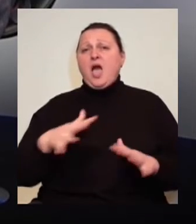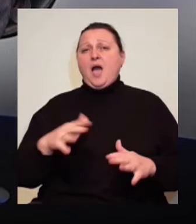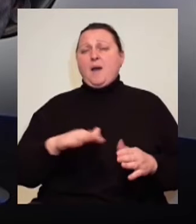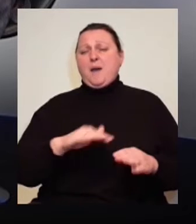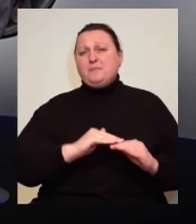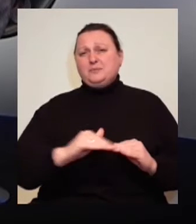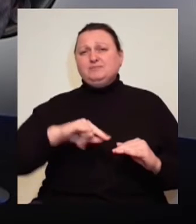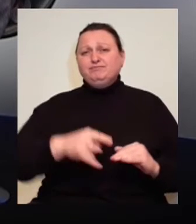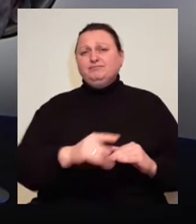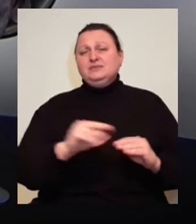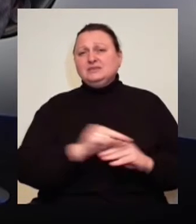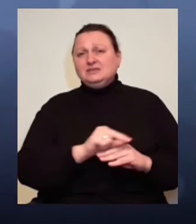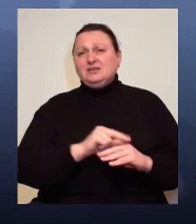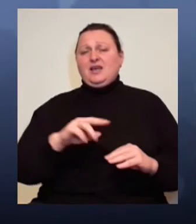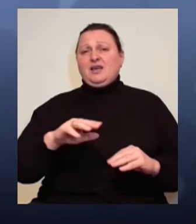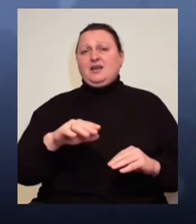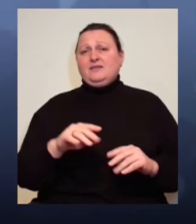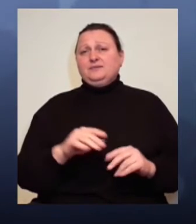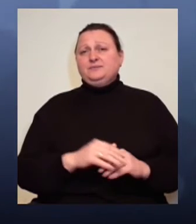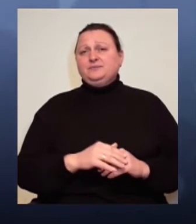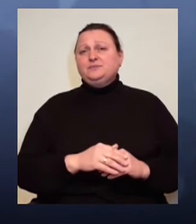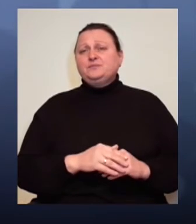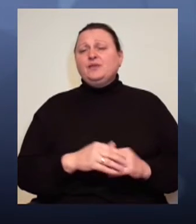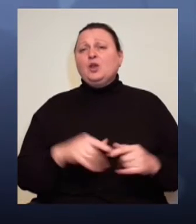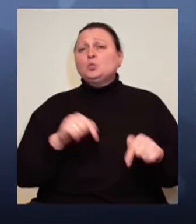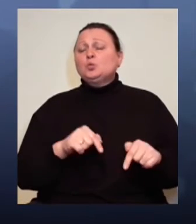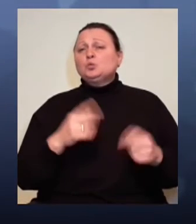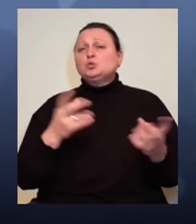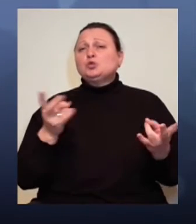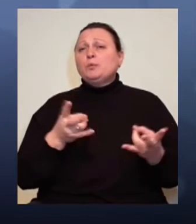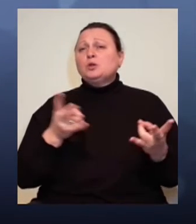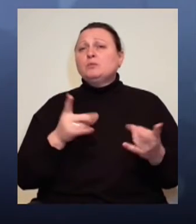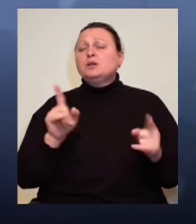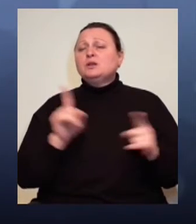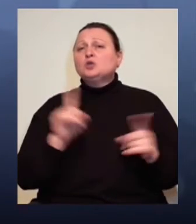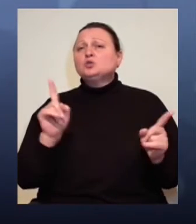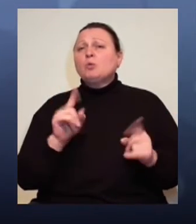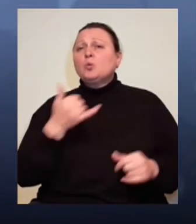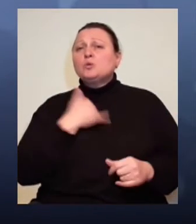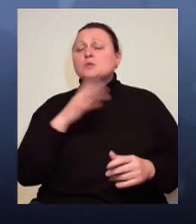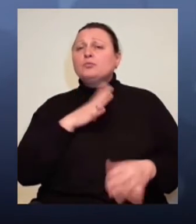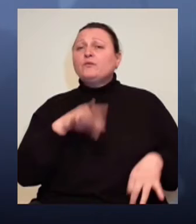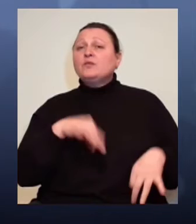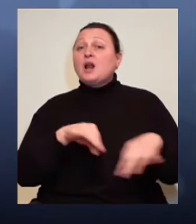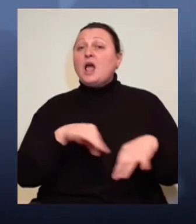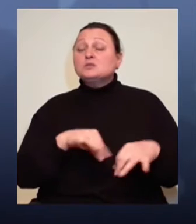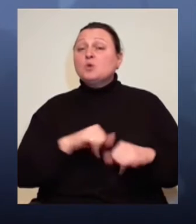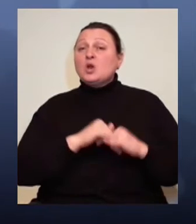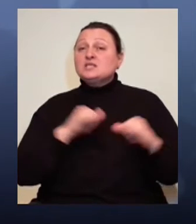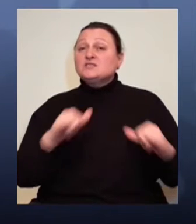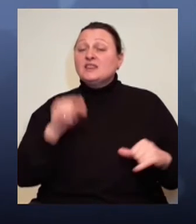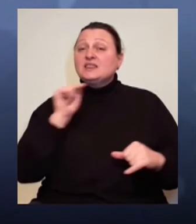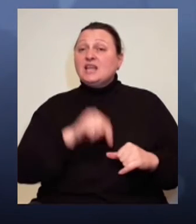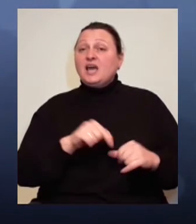залеплені цим ямковим ремонтом. Тут ще потрібно так, щоб у нас був транспорт розвинений таким чином,